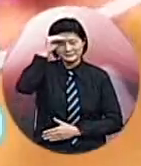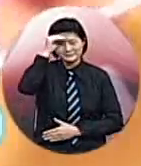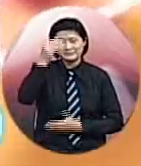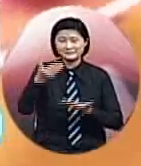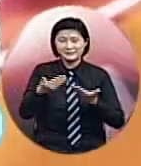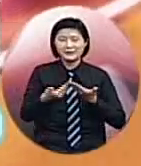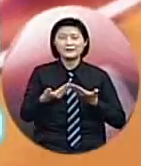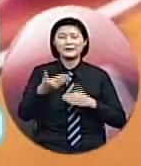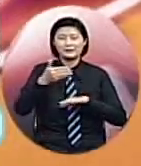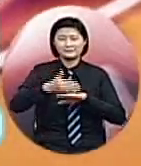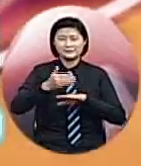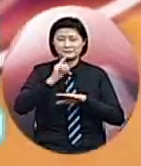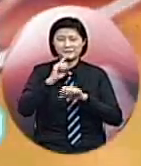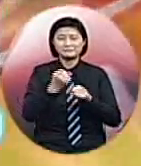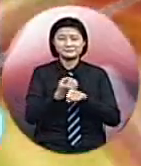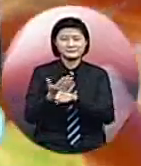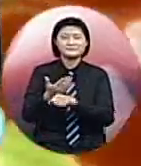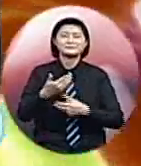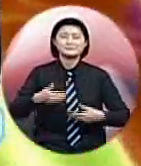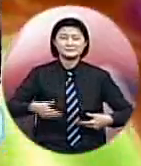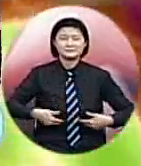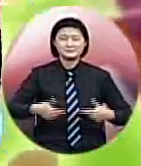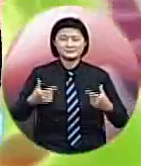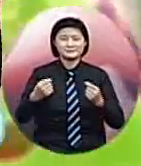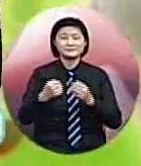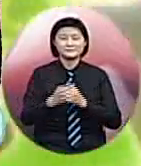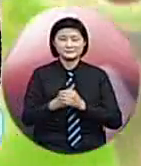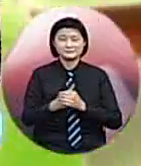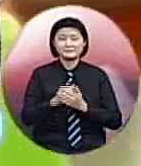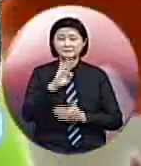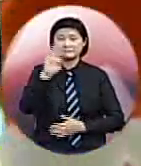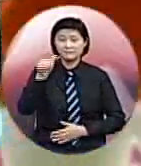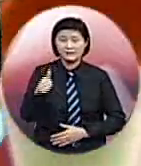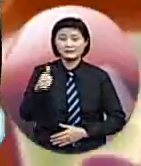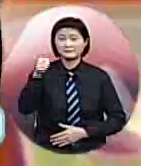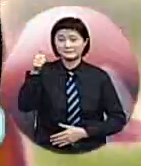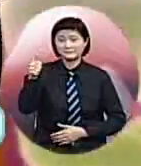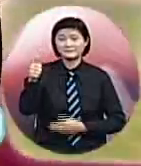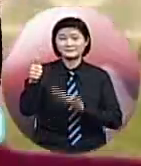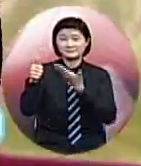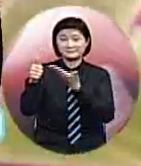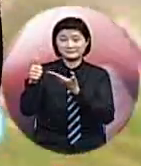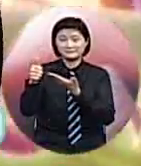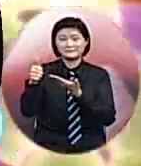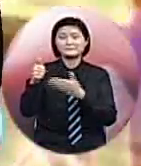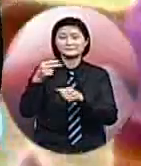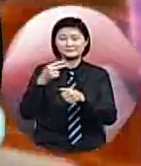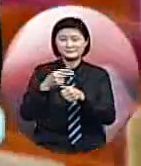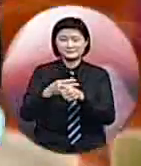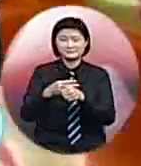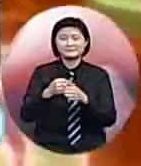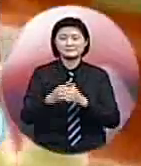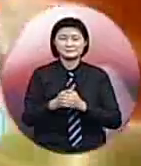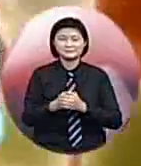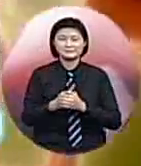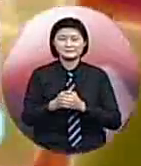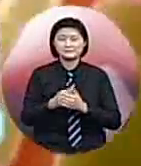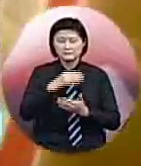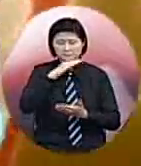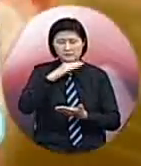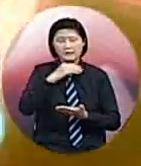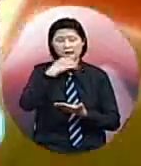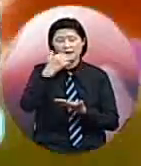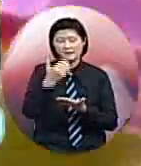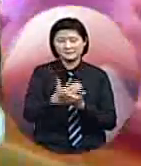네. 네, 감사한 마음을 전해드려야 될 것 같습니다. 네. 네. 박모 우리 전농동에 사신 선생님 정말